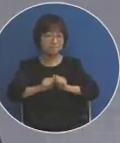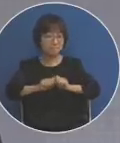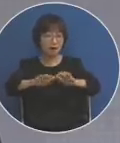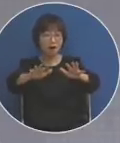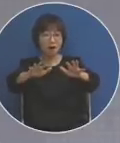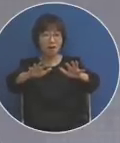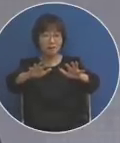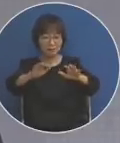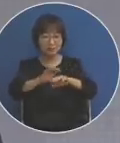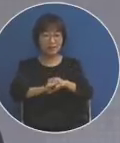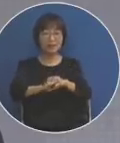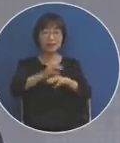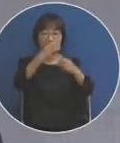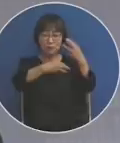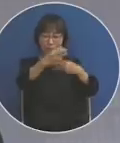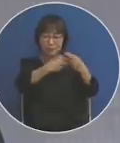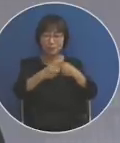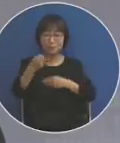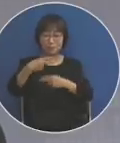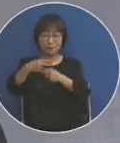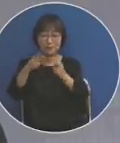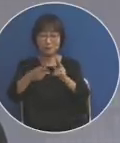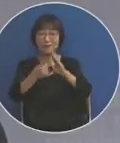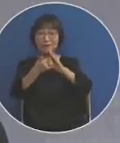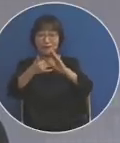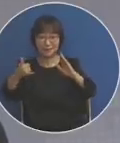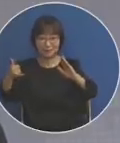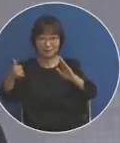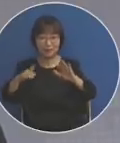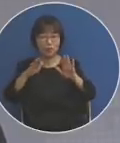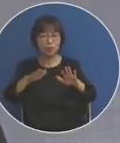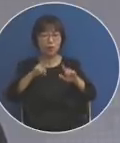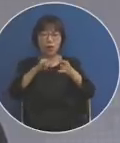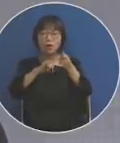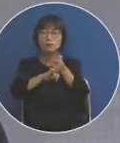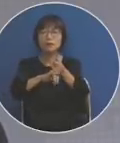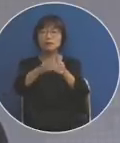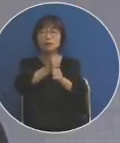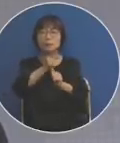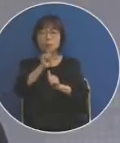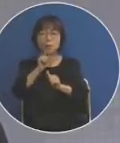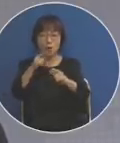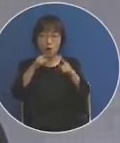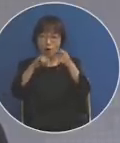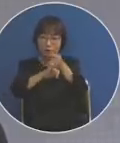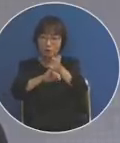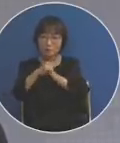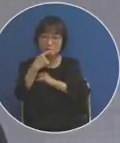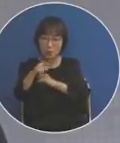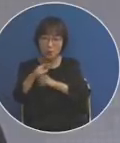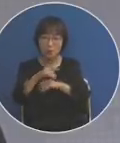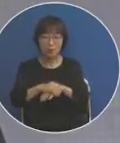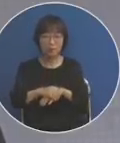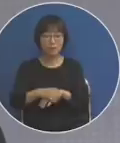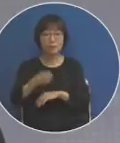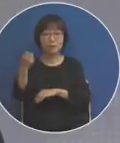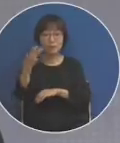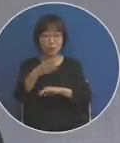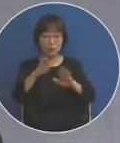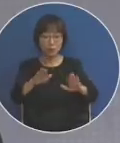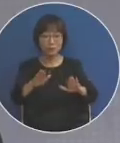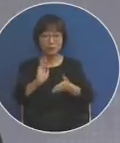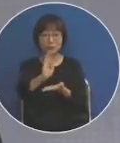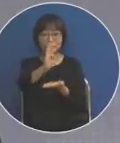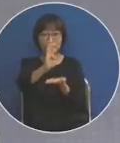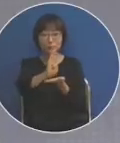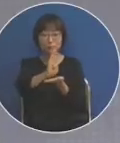who are scattered throughout the world, what kind of covenant should they hold on to? 또 오늘은 그 우리 분당의 한빛 교회